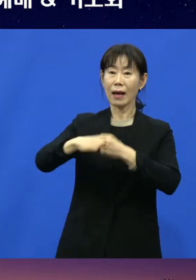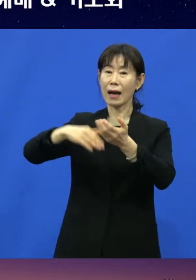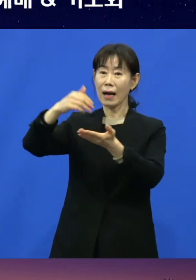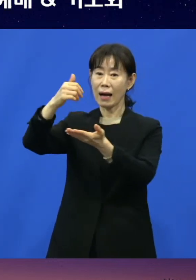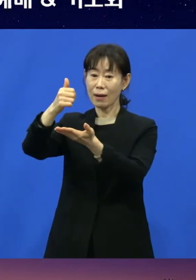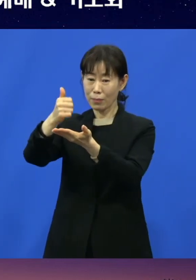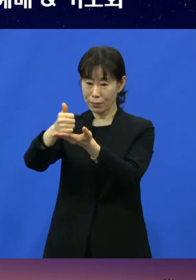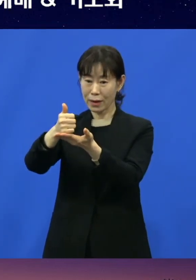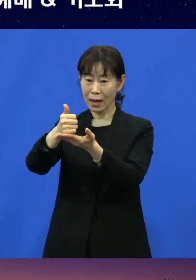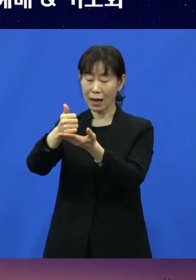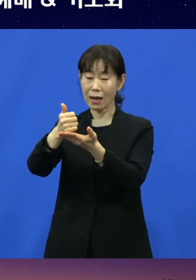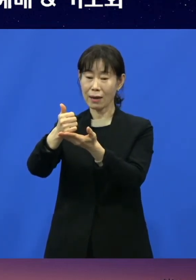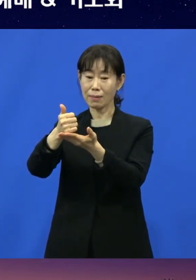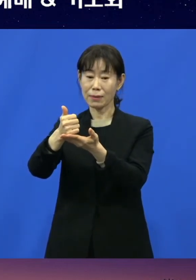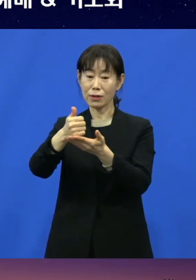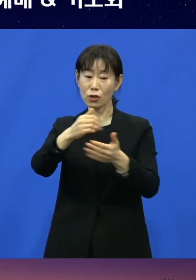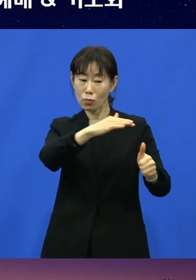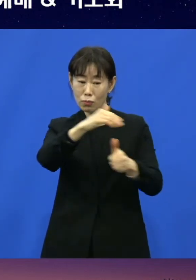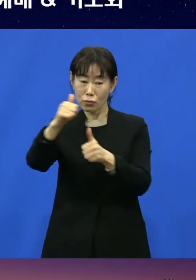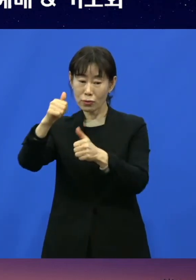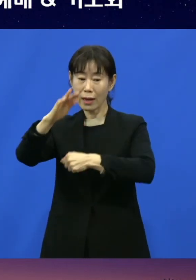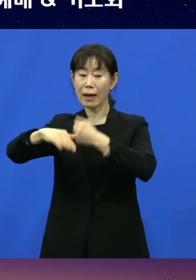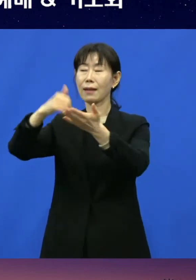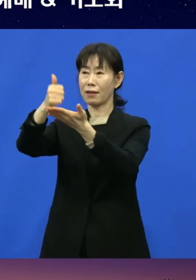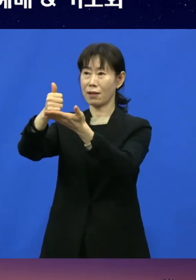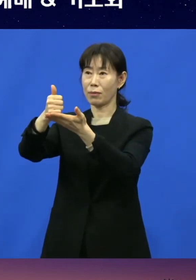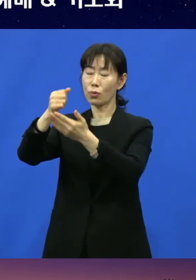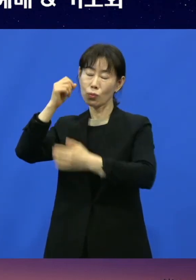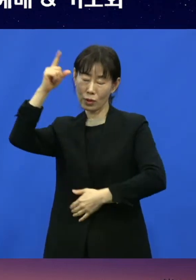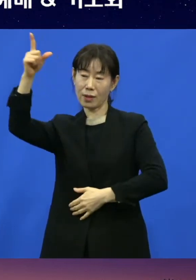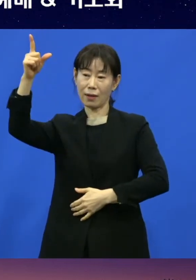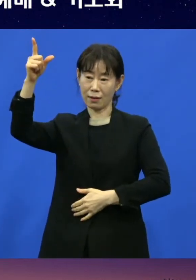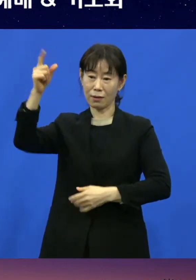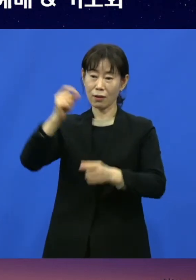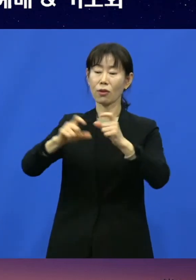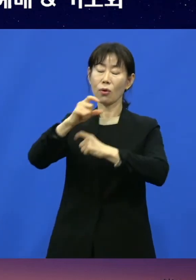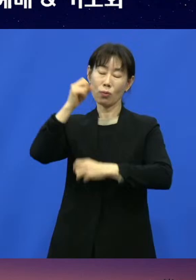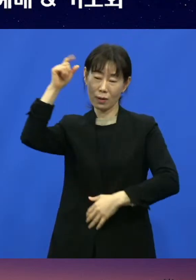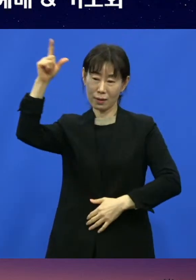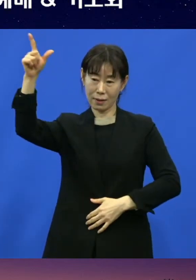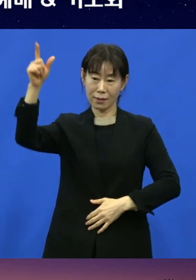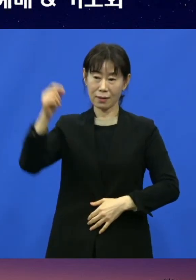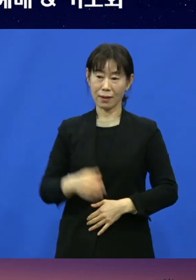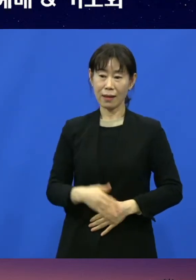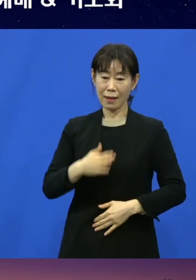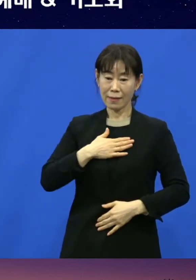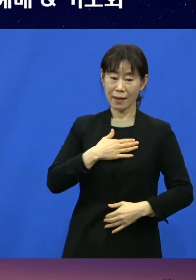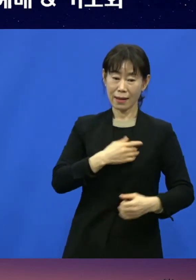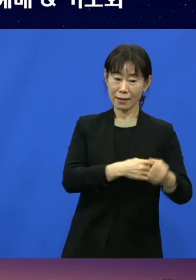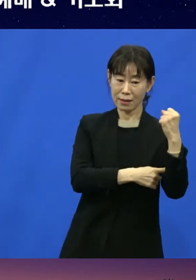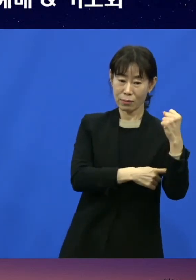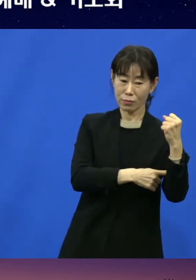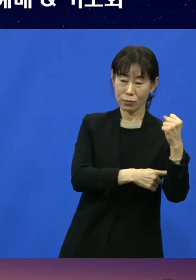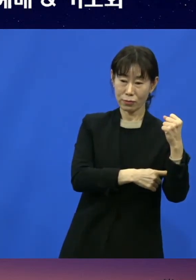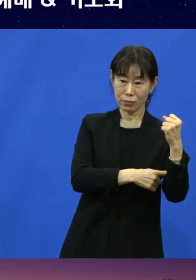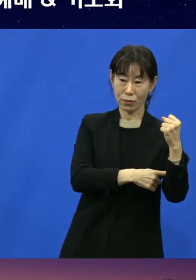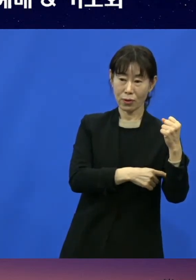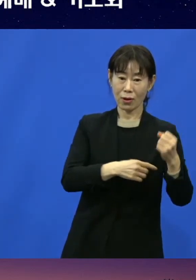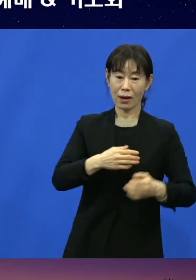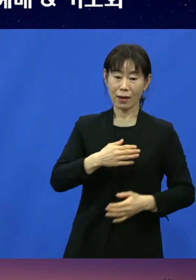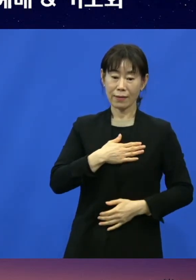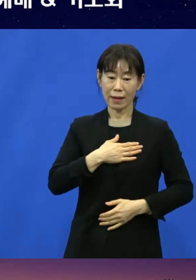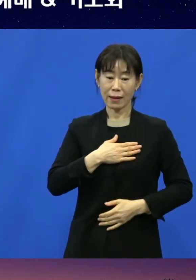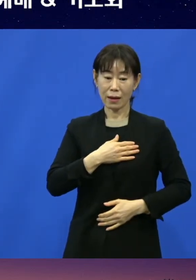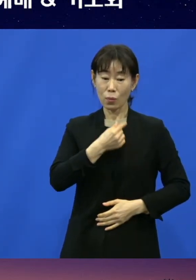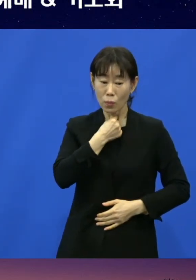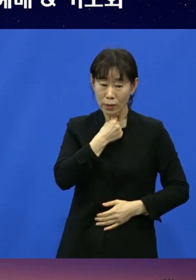이게 발견의 원리예요. 발견의 원리. 내가 하는 게 아니고 그 보화를 발견하게, 그 보화 자체가